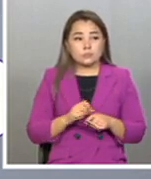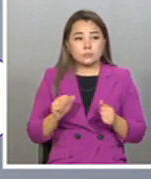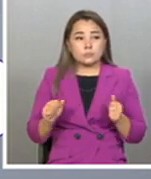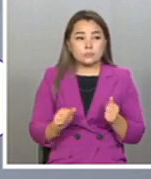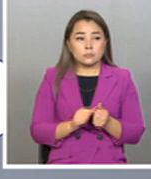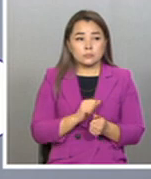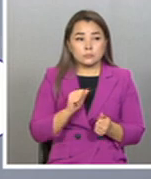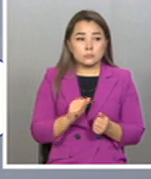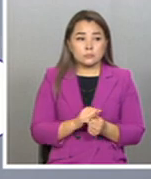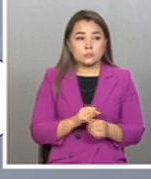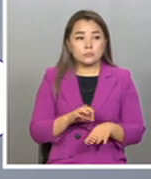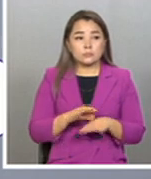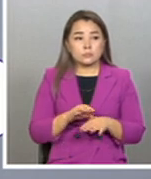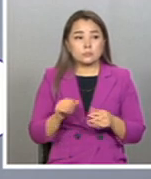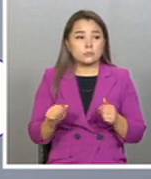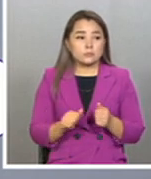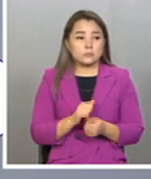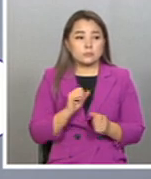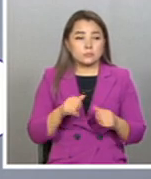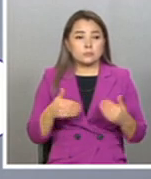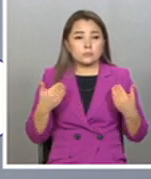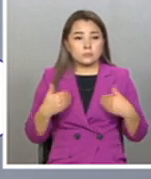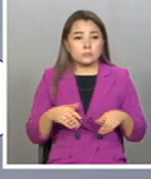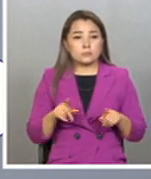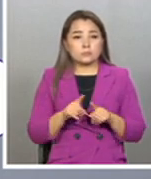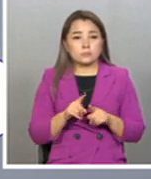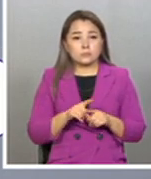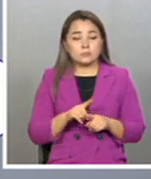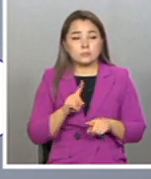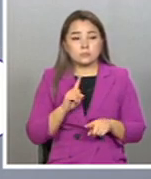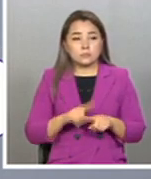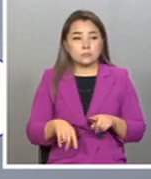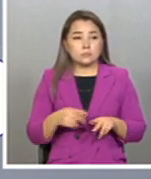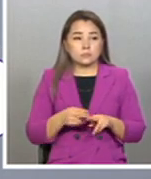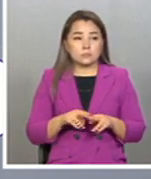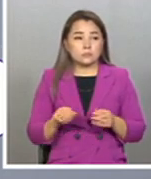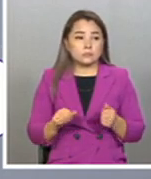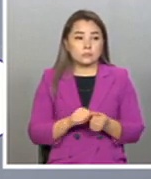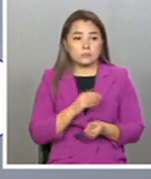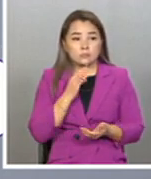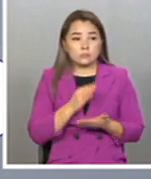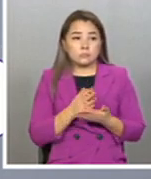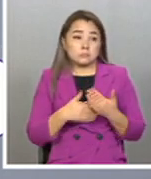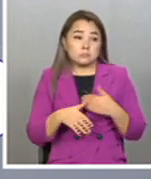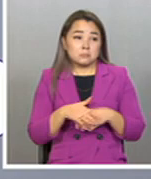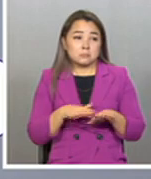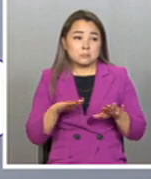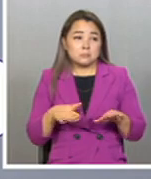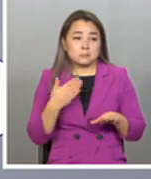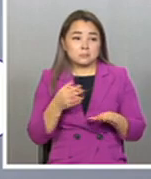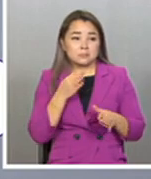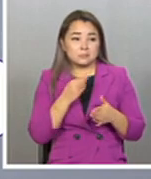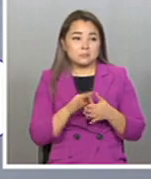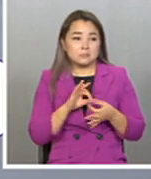құрғатып жіберуі мүмкін, ағзаны жылдам сусыздандыруы мүмкін. Ал артық жоғарғы ылғалдылық ол